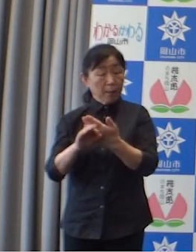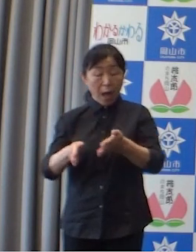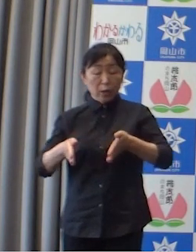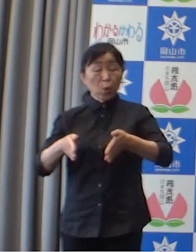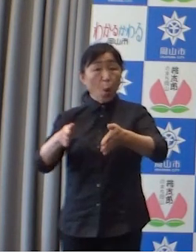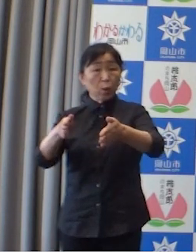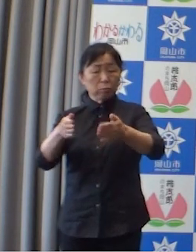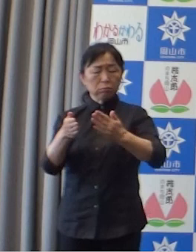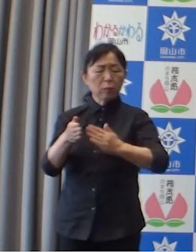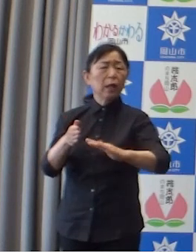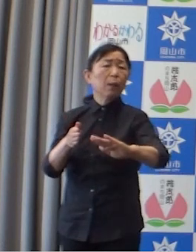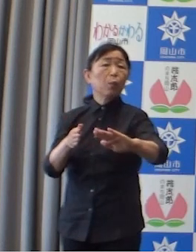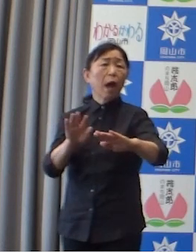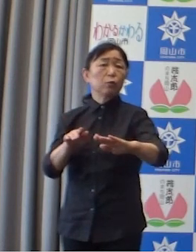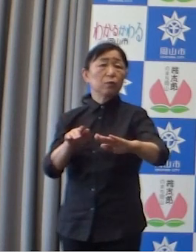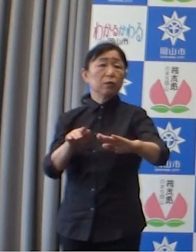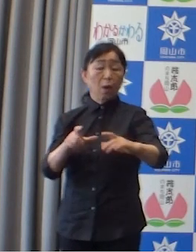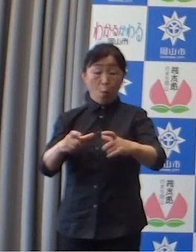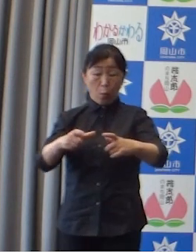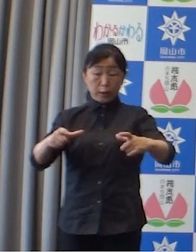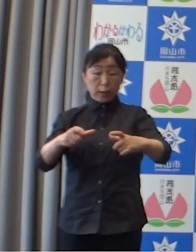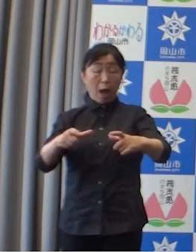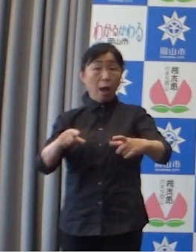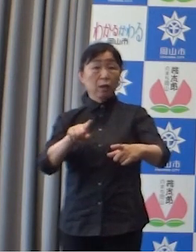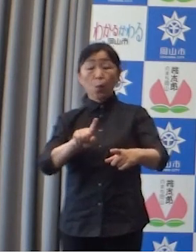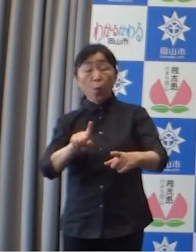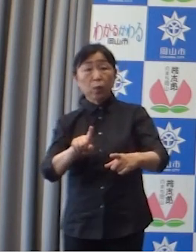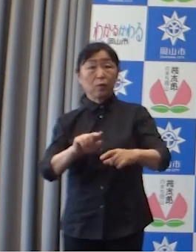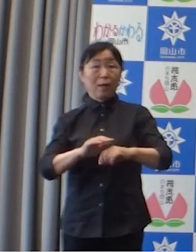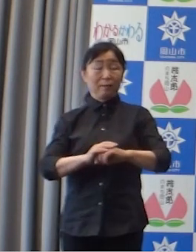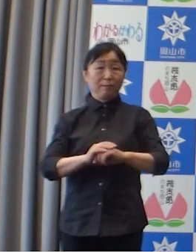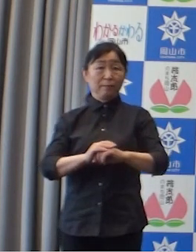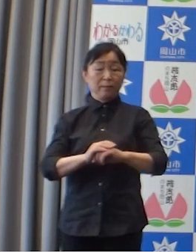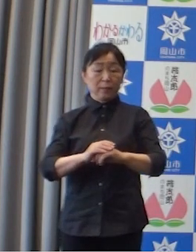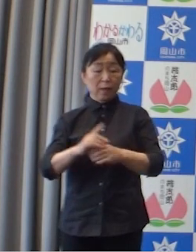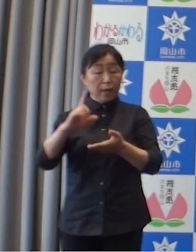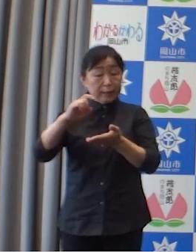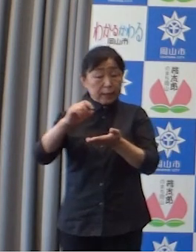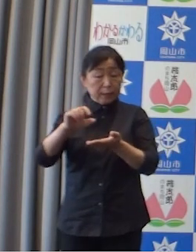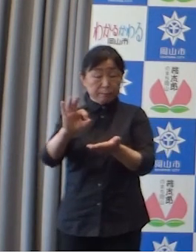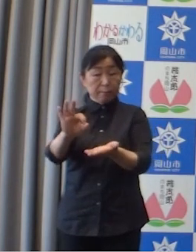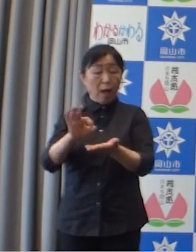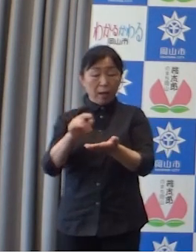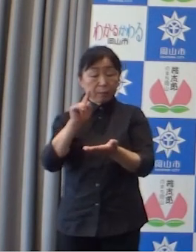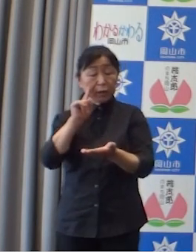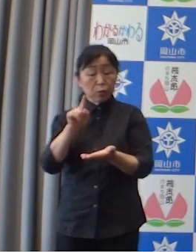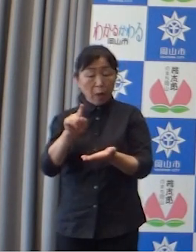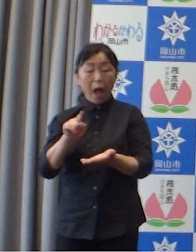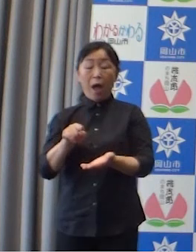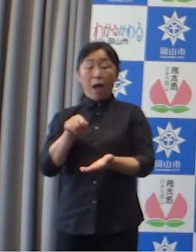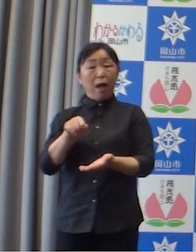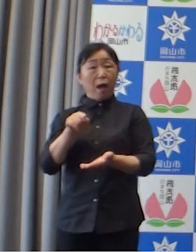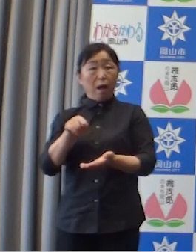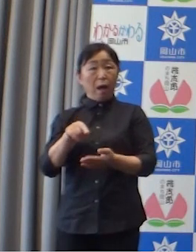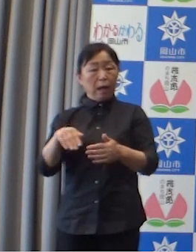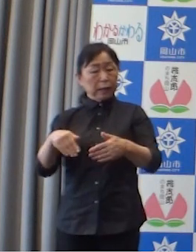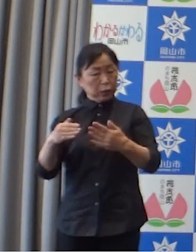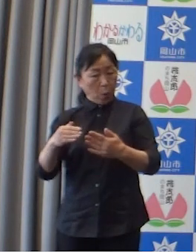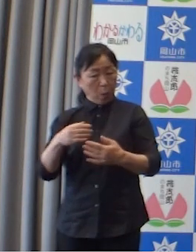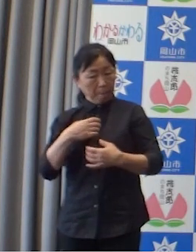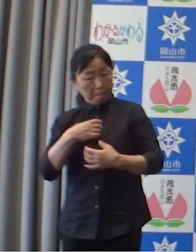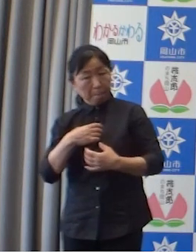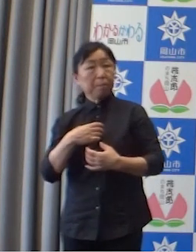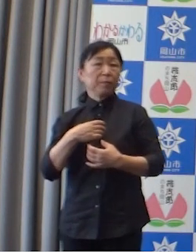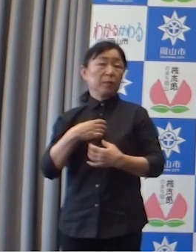こがこんなところに出ていると、 こんな大きいもんだったら、すごくこれは事故につながりかねないということ